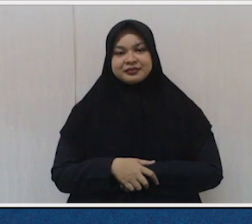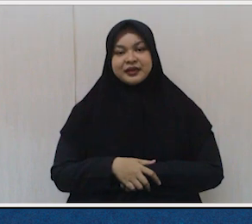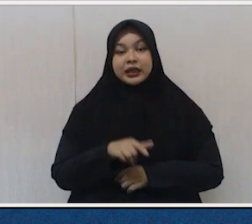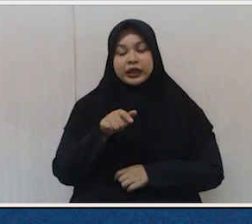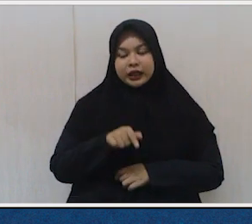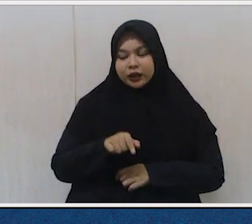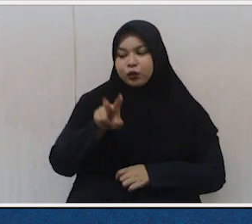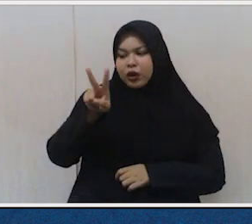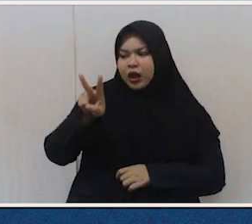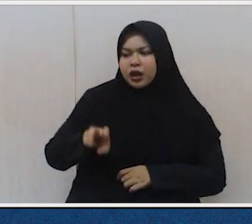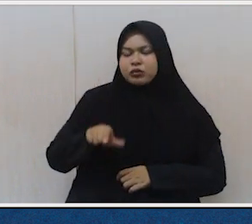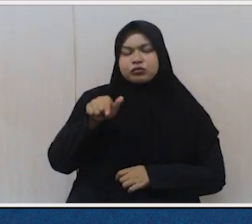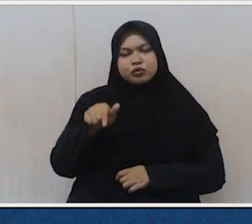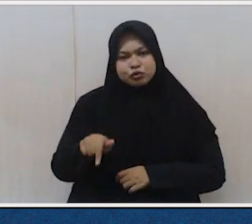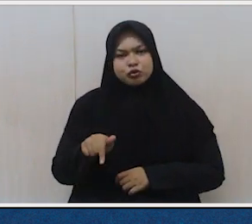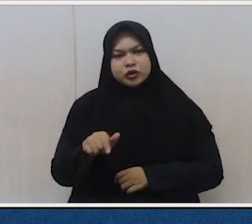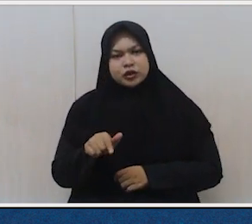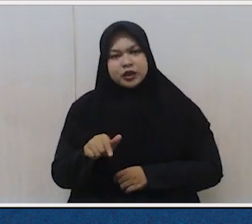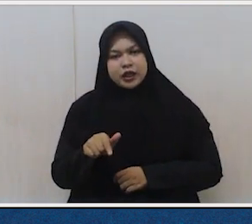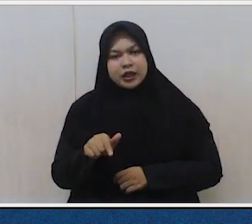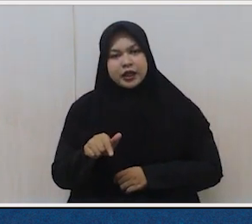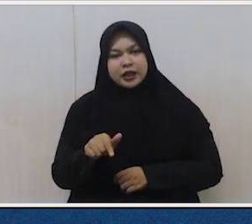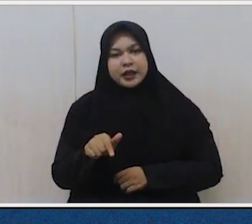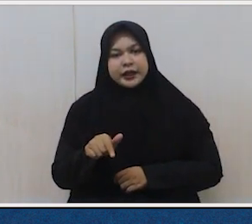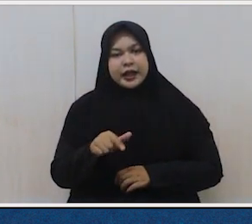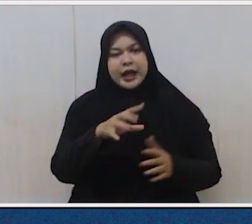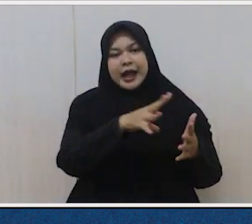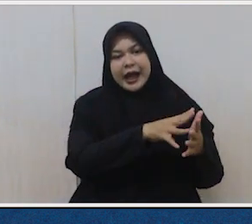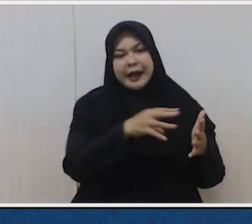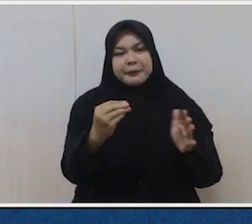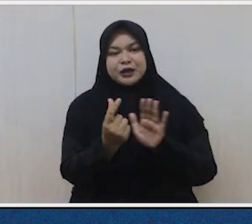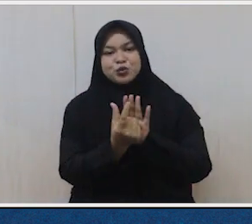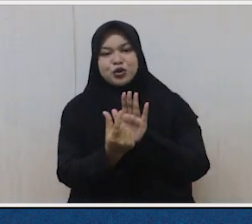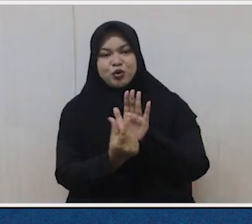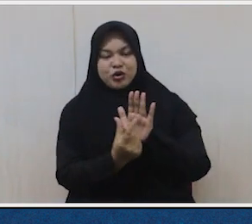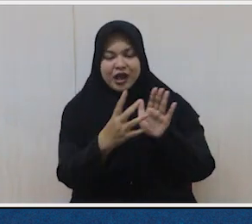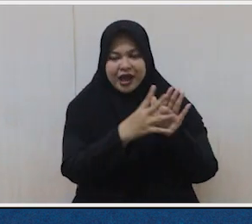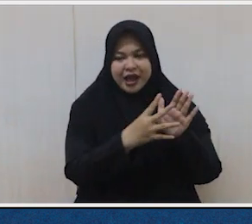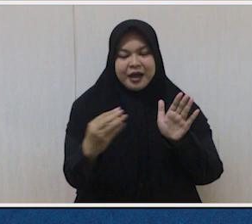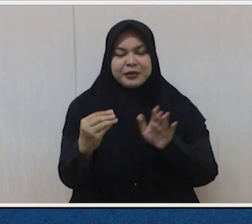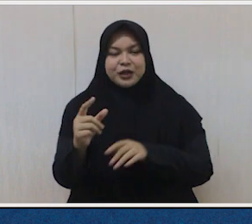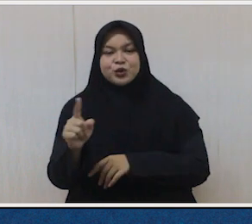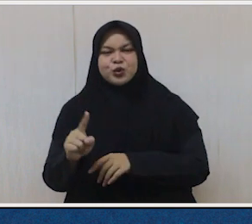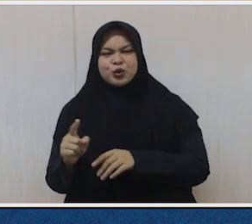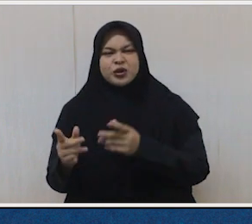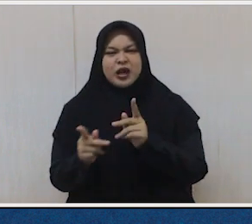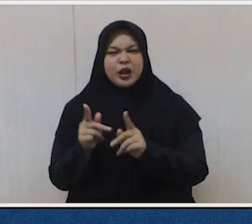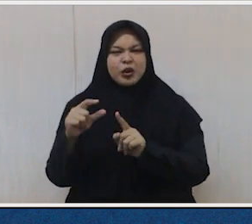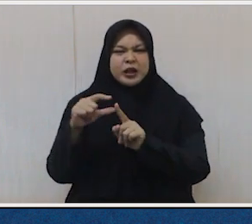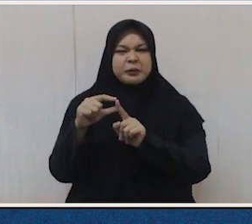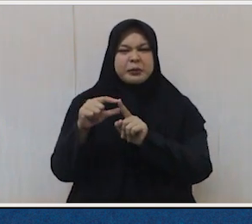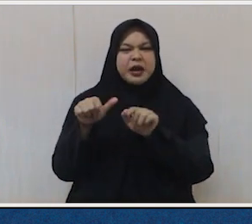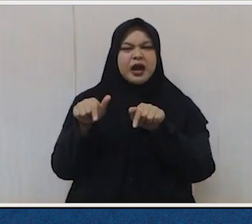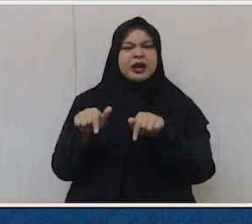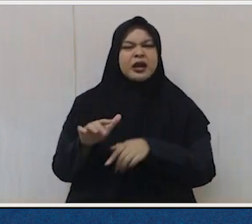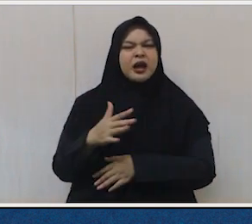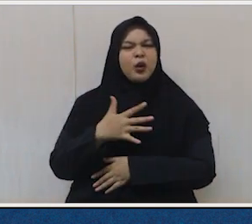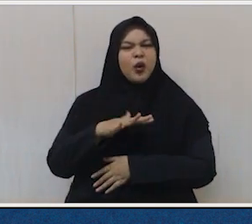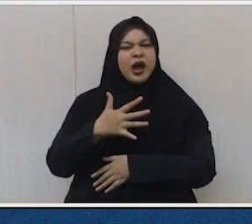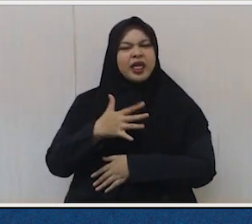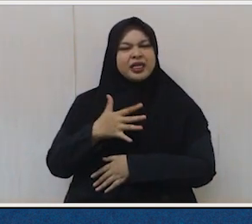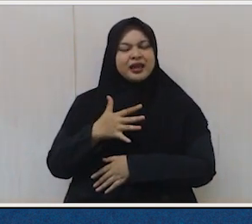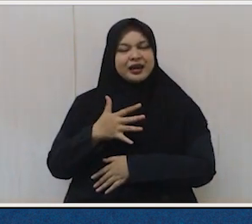Iya karena itu harusnya memang mengakar dari undang-undang ya Jadi kalau dipp aja khawatirnya